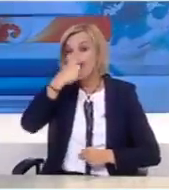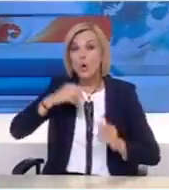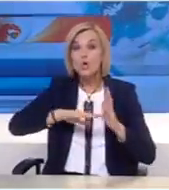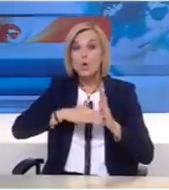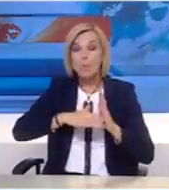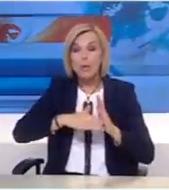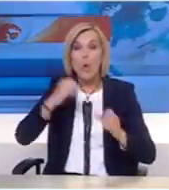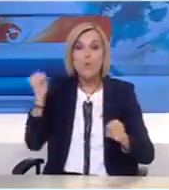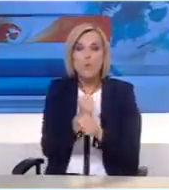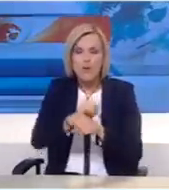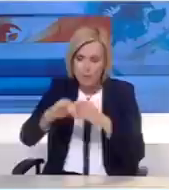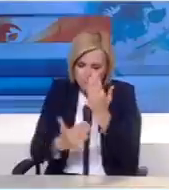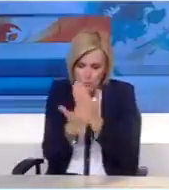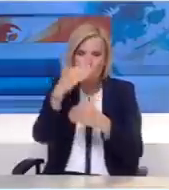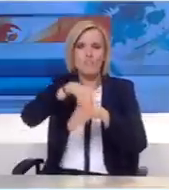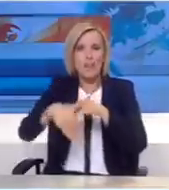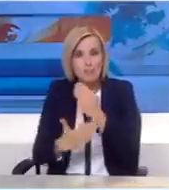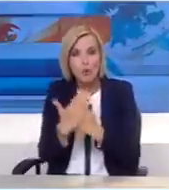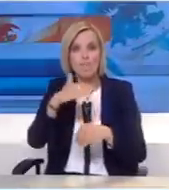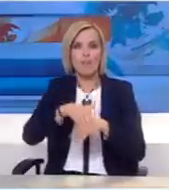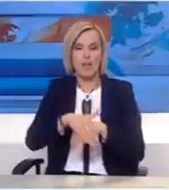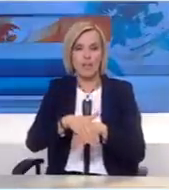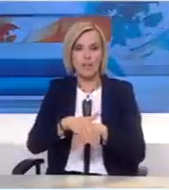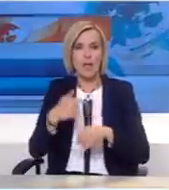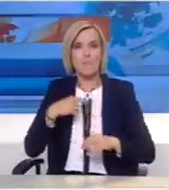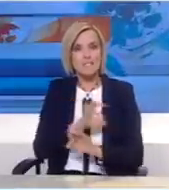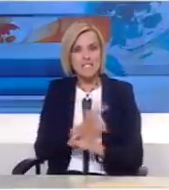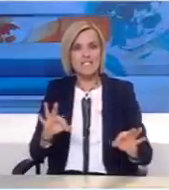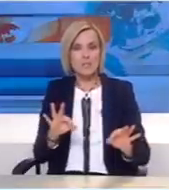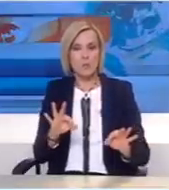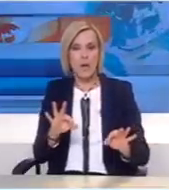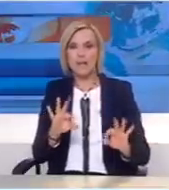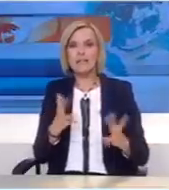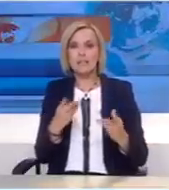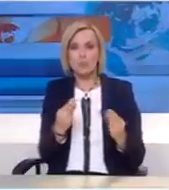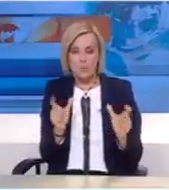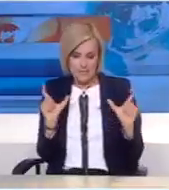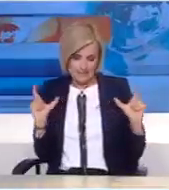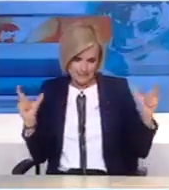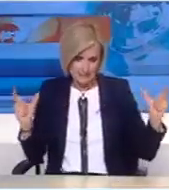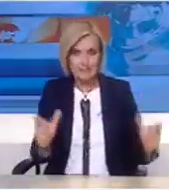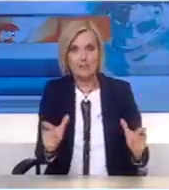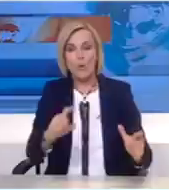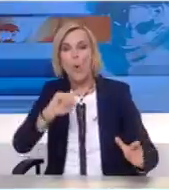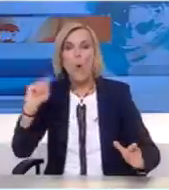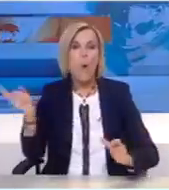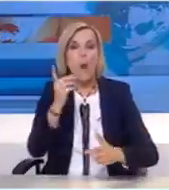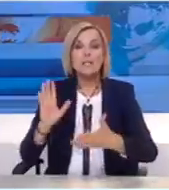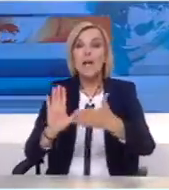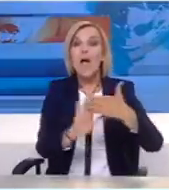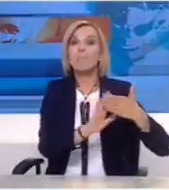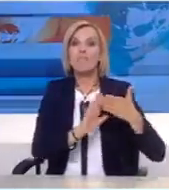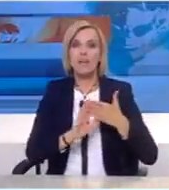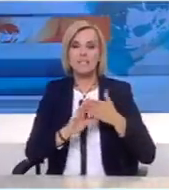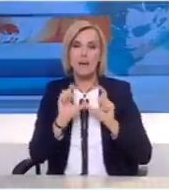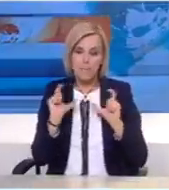για να μην χαθεί ούτε μία ώρα, έτσι ώστε να είμαστε σίγουροι ότι θα στεγανοποιήσουμε αργά ή γρήγορα αυτό τον κύκλο των επαφών. Είτε είναι επαφές high risk,